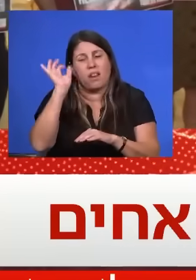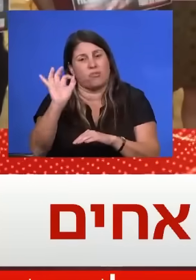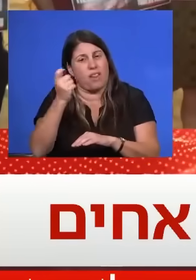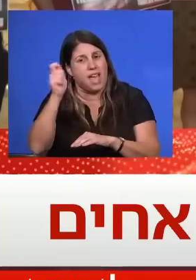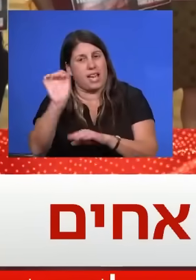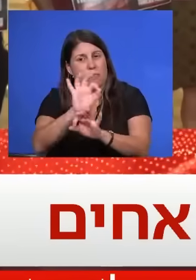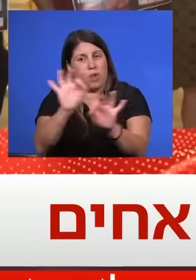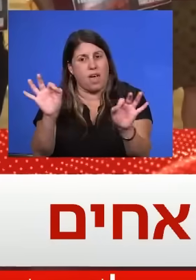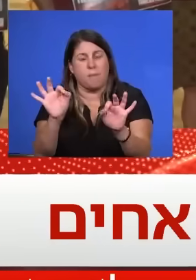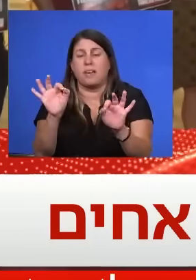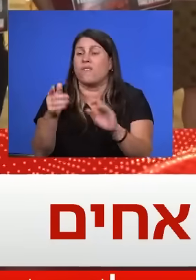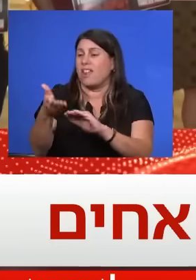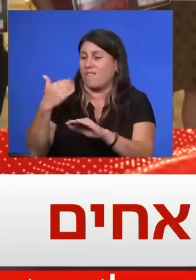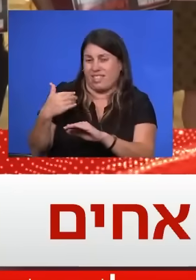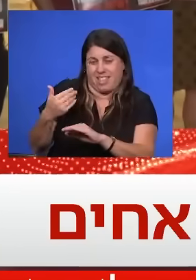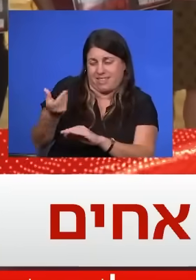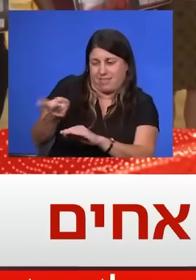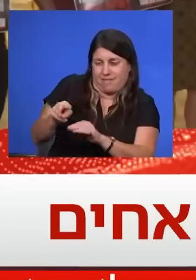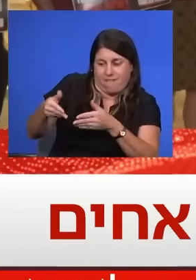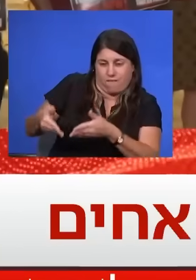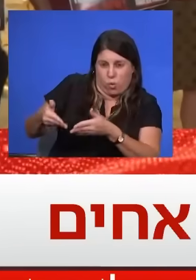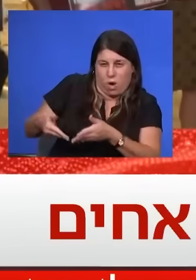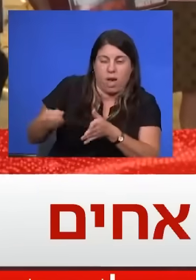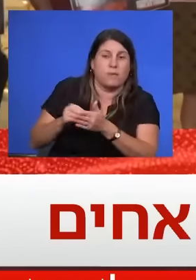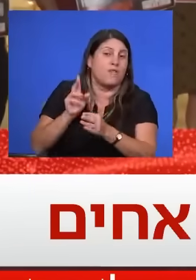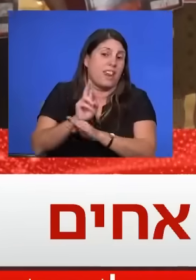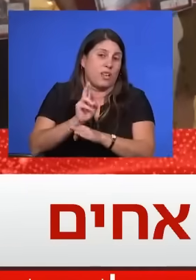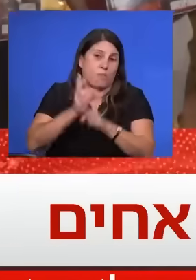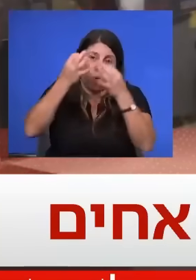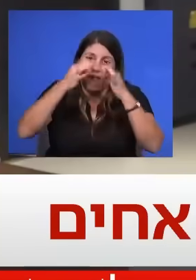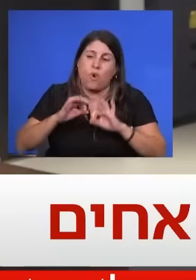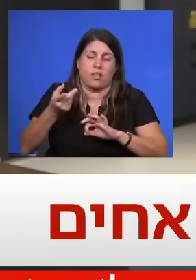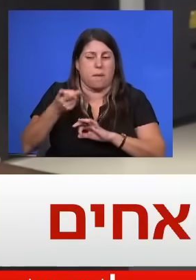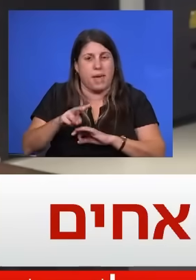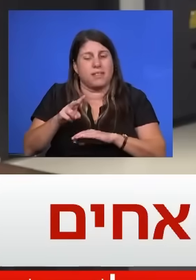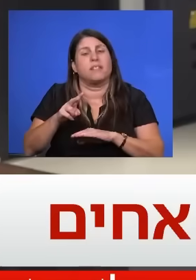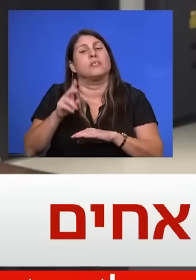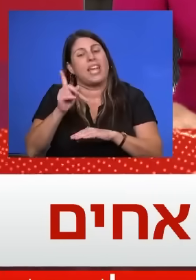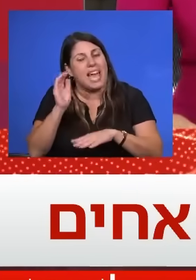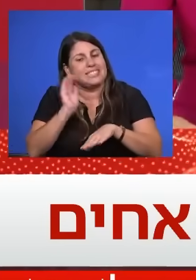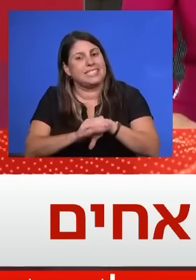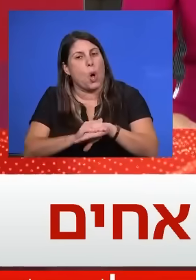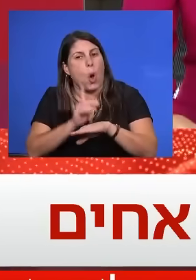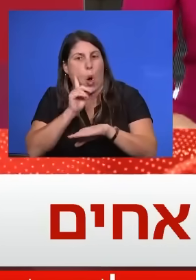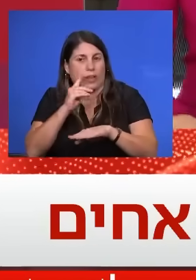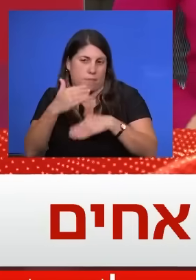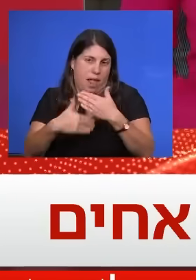מובאות לקבורה, גם כדי לשמור על כבוד המת, שהם יזוהו בהליך מסודר. ללא ספק, תודה רבה, תמר.